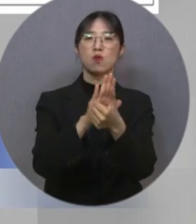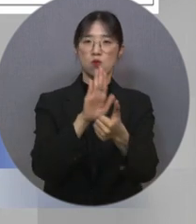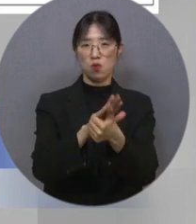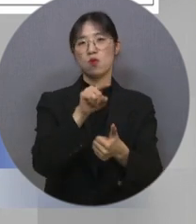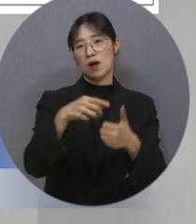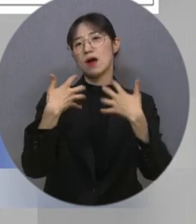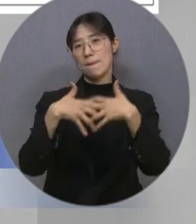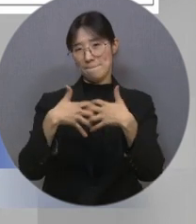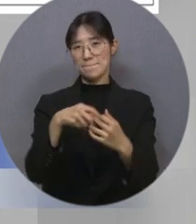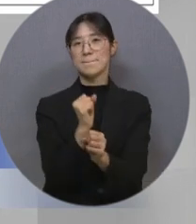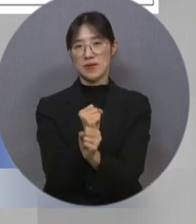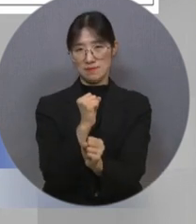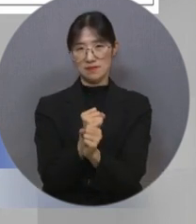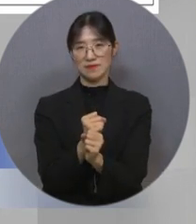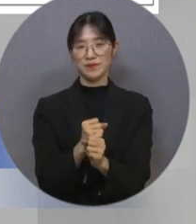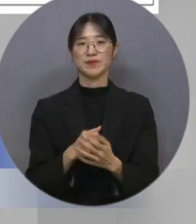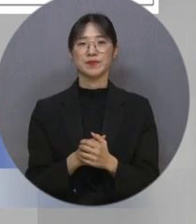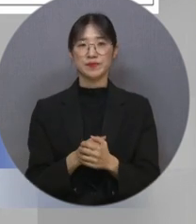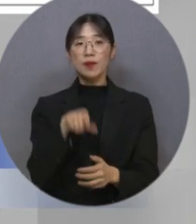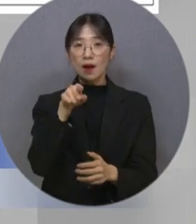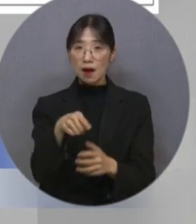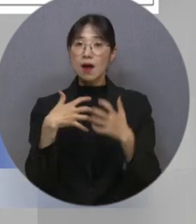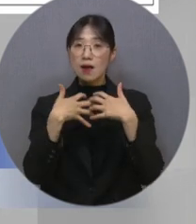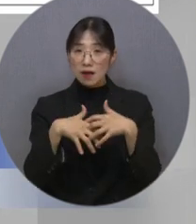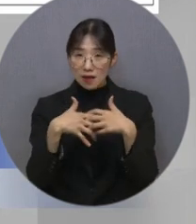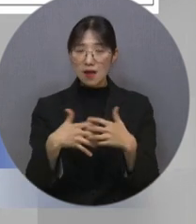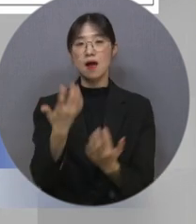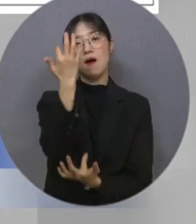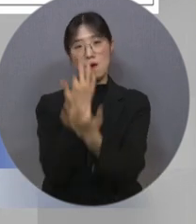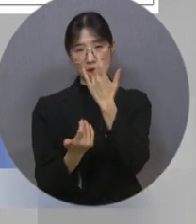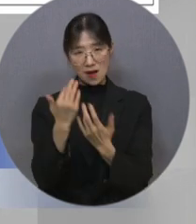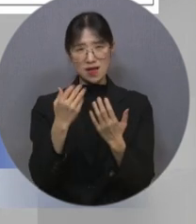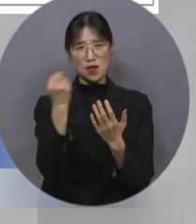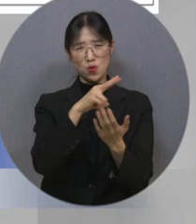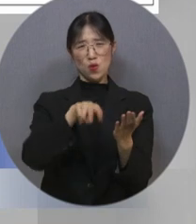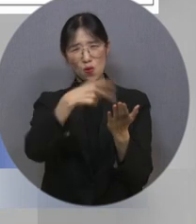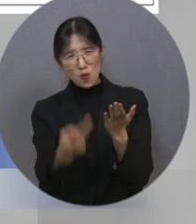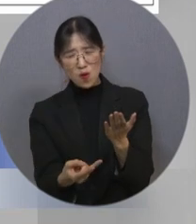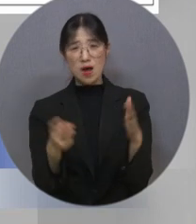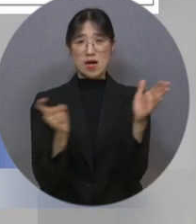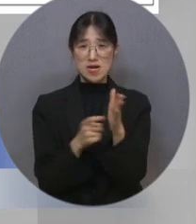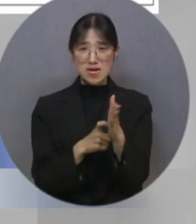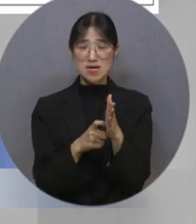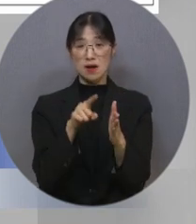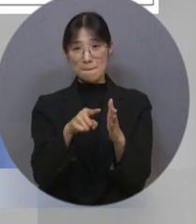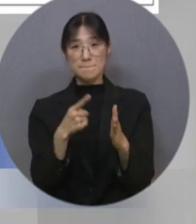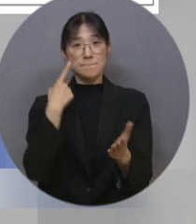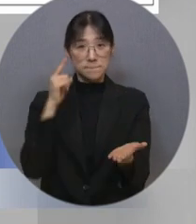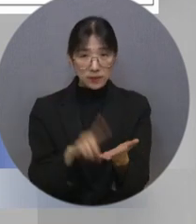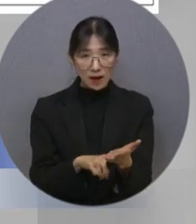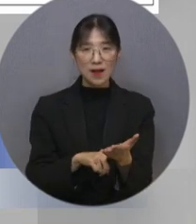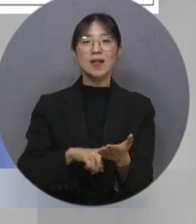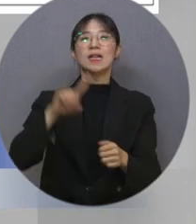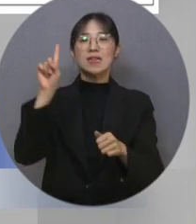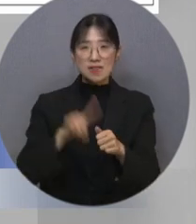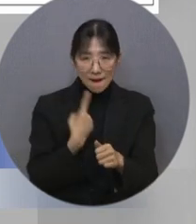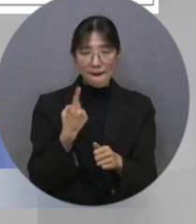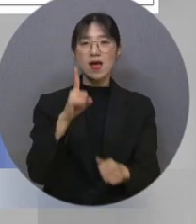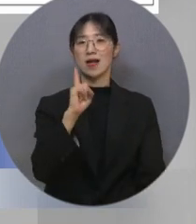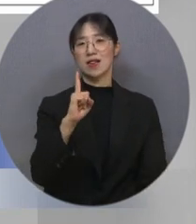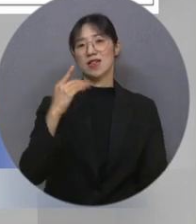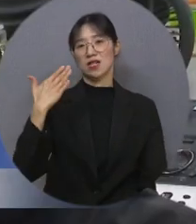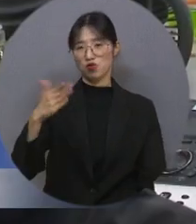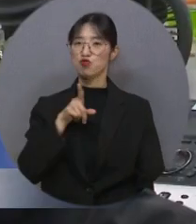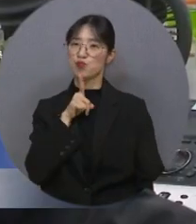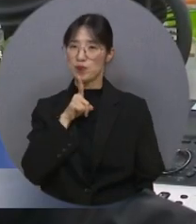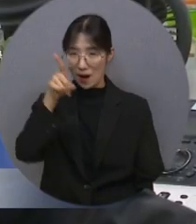있는 장비를 보급합니다 해당 장비는 화재 또는 낙상 등의 응급상황이 감지되면 자동으로 119로 신고가